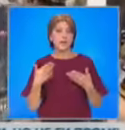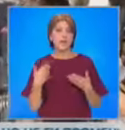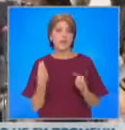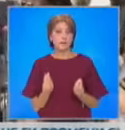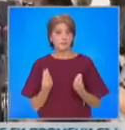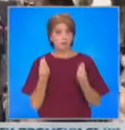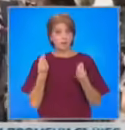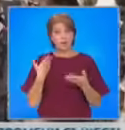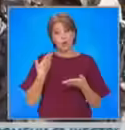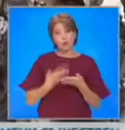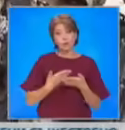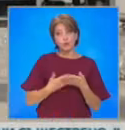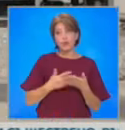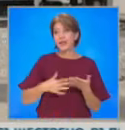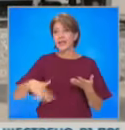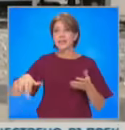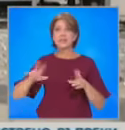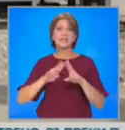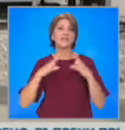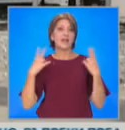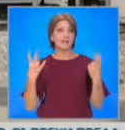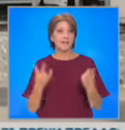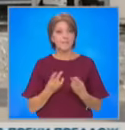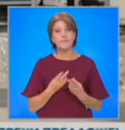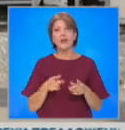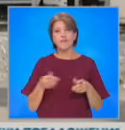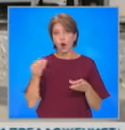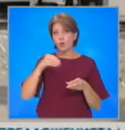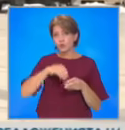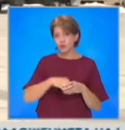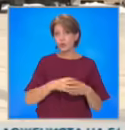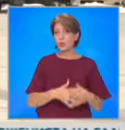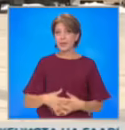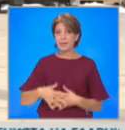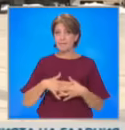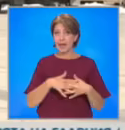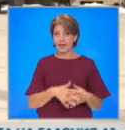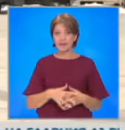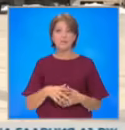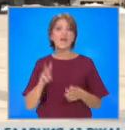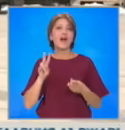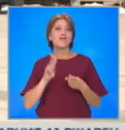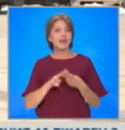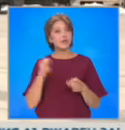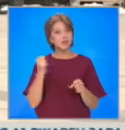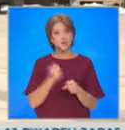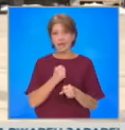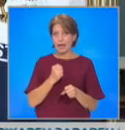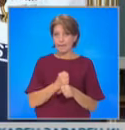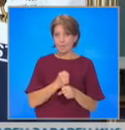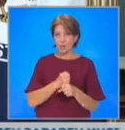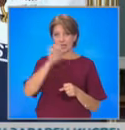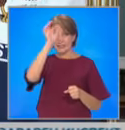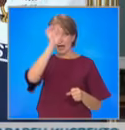Съединените щати, каза още муджахид пред войници в чисто нови американски униформи и екипировка. Вашингтон ще работи с Кабул от мисия в